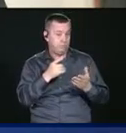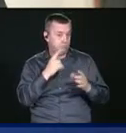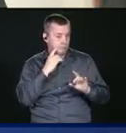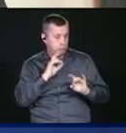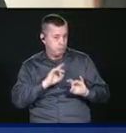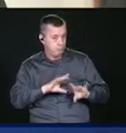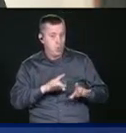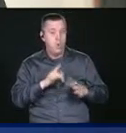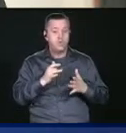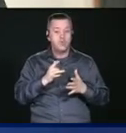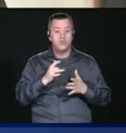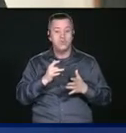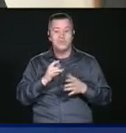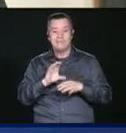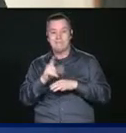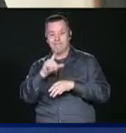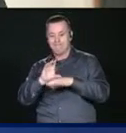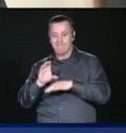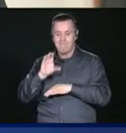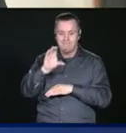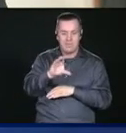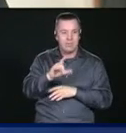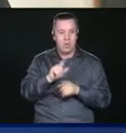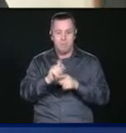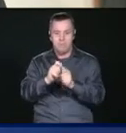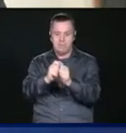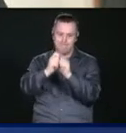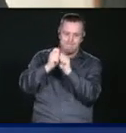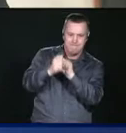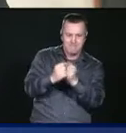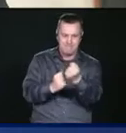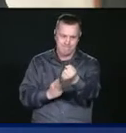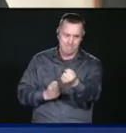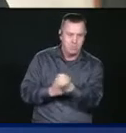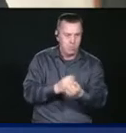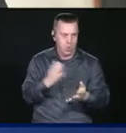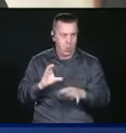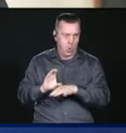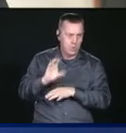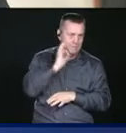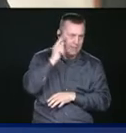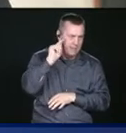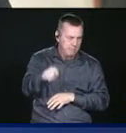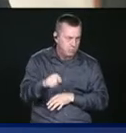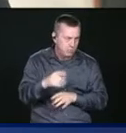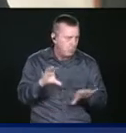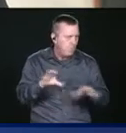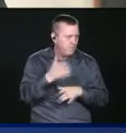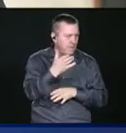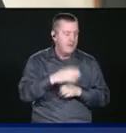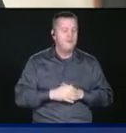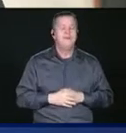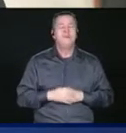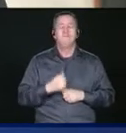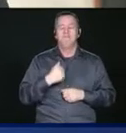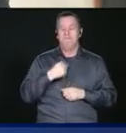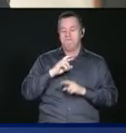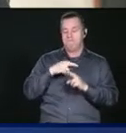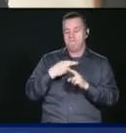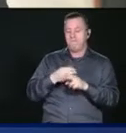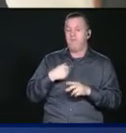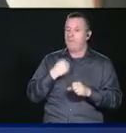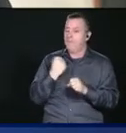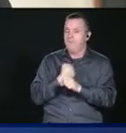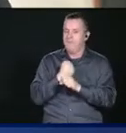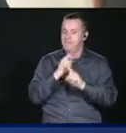de sauvetage ou, en mauvais français, un bail-out? On va travailler avec toutes sortes de secteurs, avec toutes sortes de compagnies pour